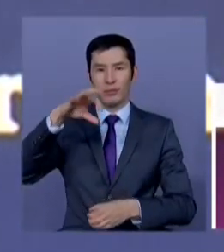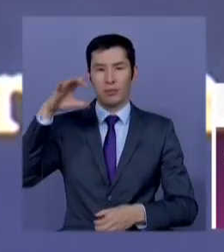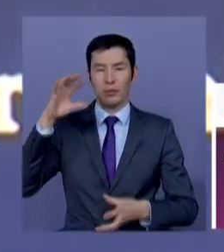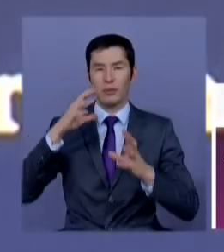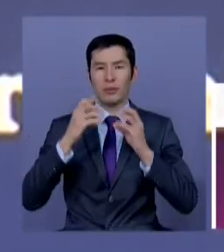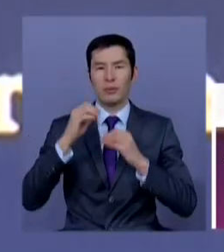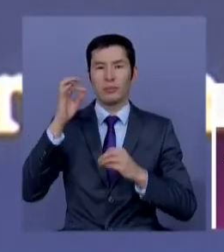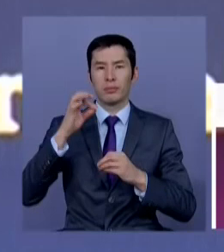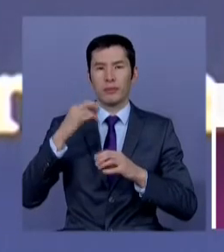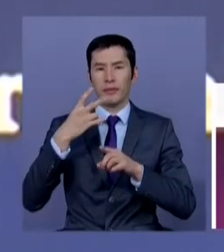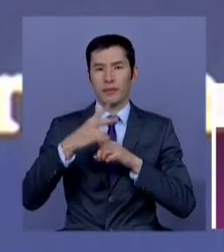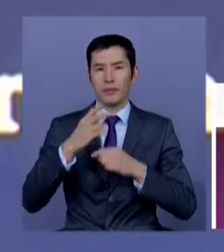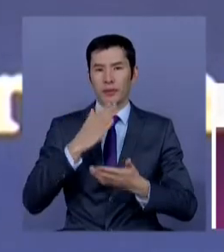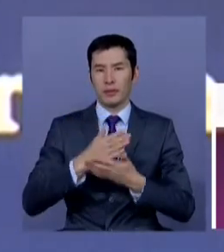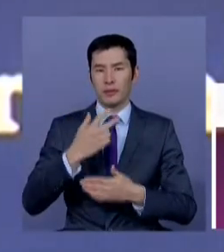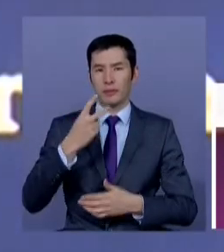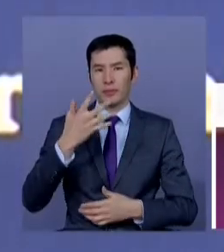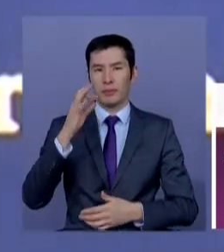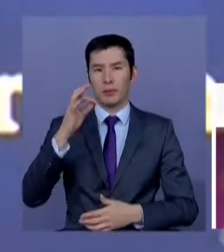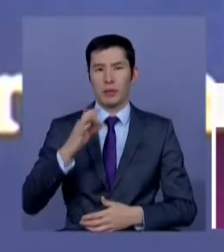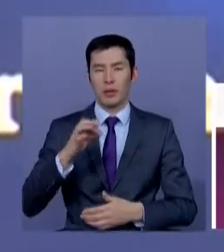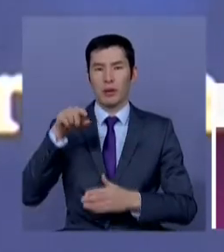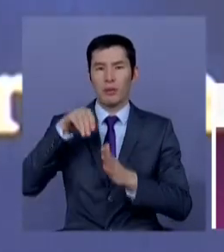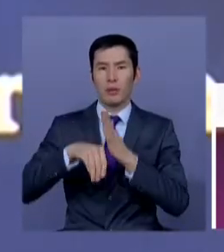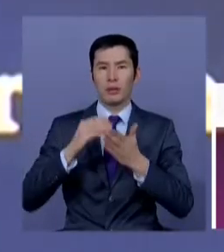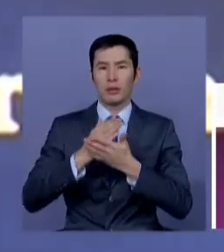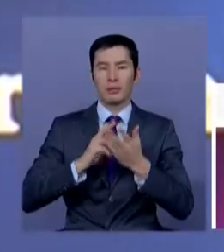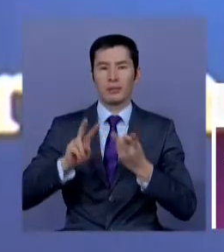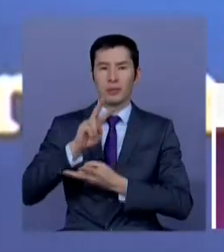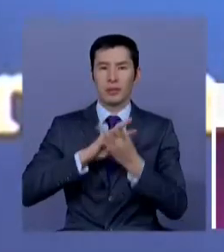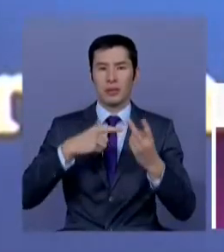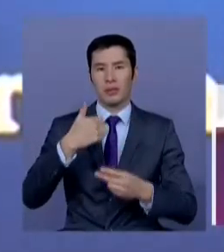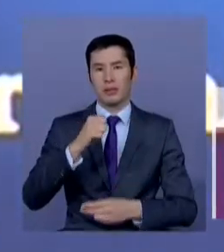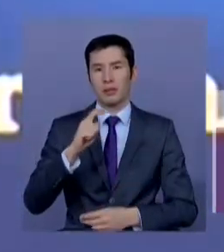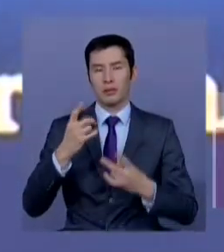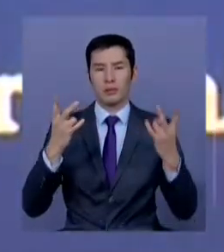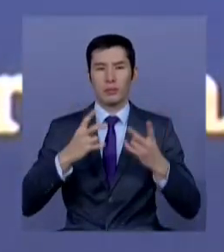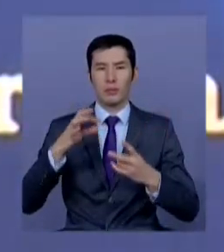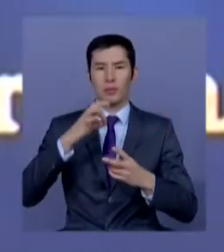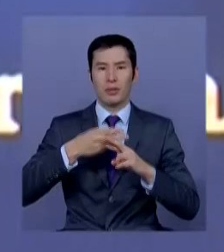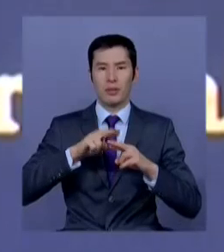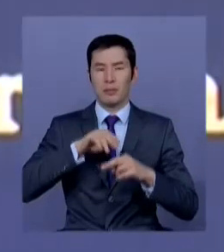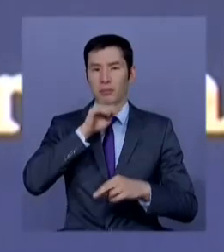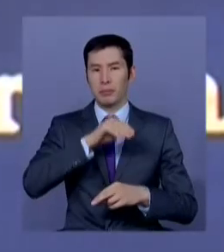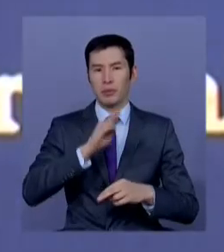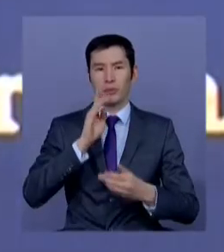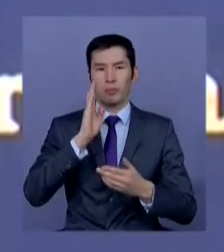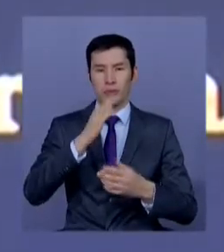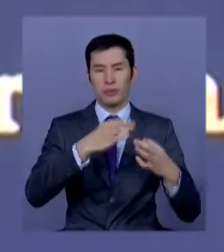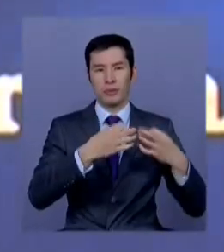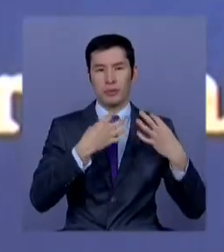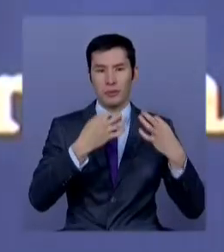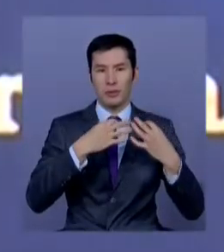жұмыстар атқарып жатыр. Онда қандай станса болу керек, газда жұмыс істей ме, әлде басқаша ма? Бұл туралы бізге мамандар айтуы тиіс. Сонымен